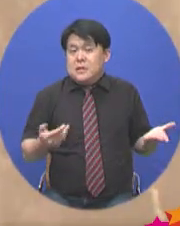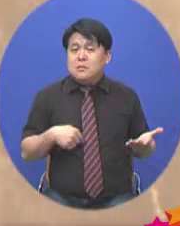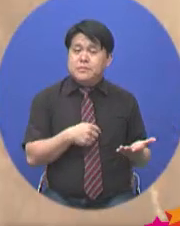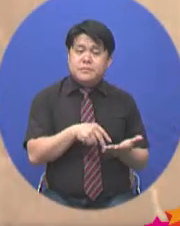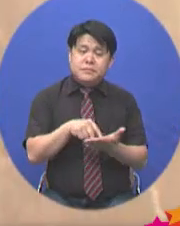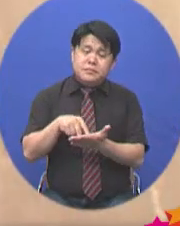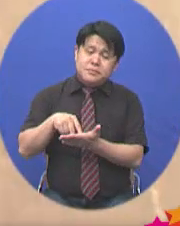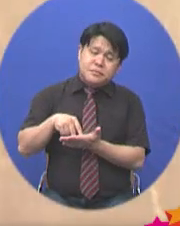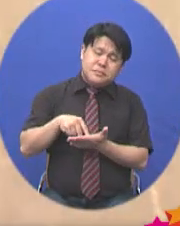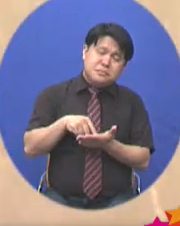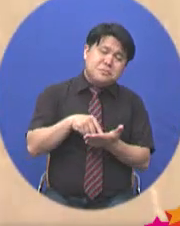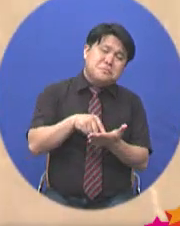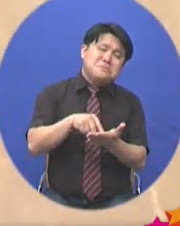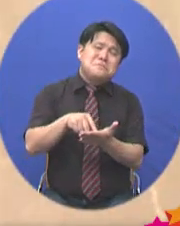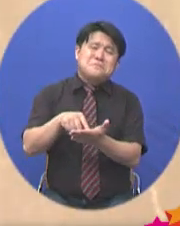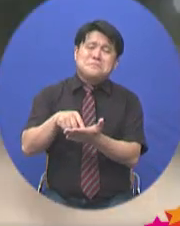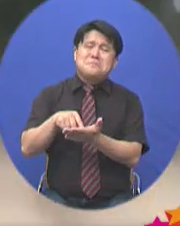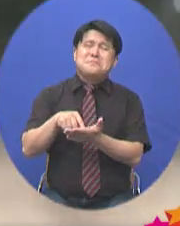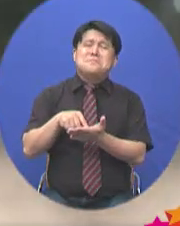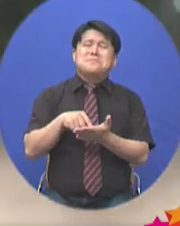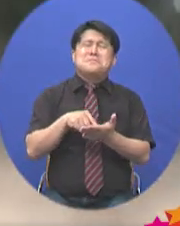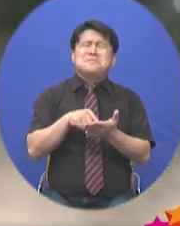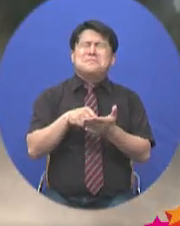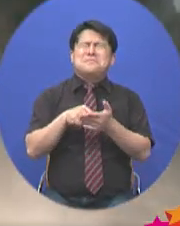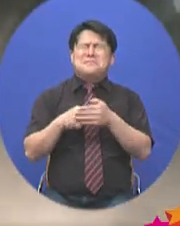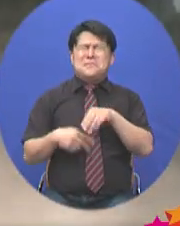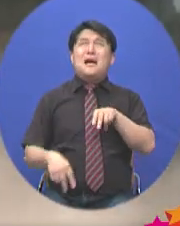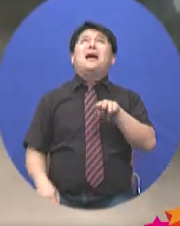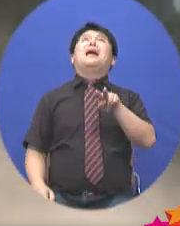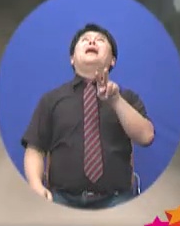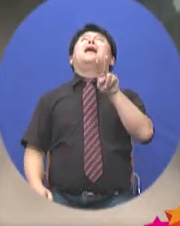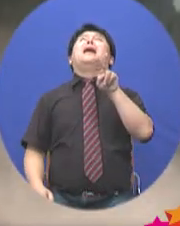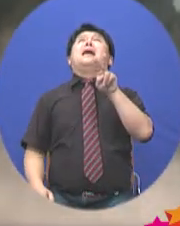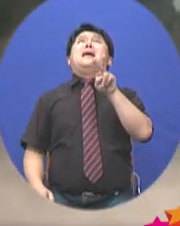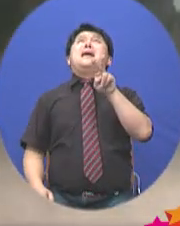떠나지에 외로이 서서